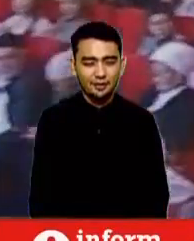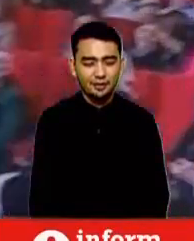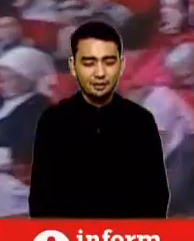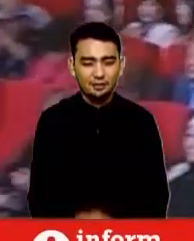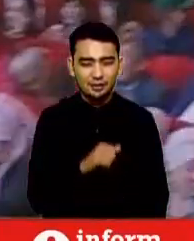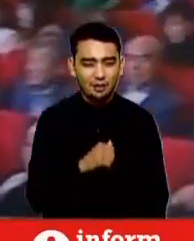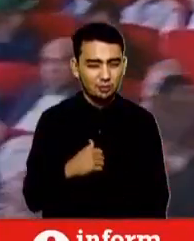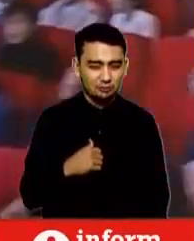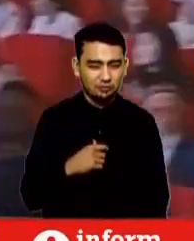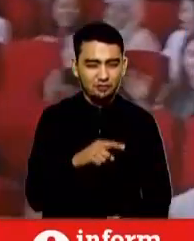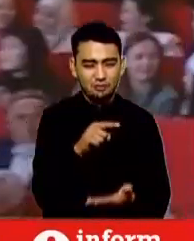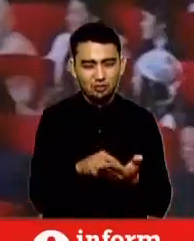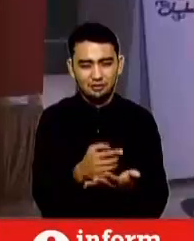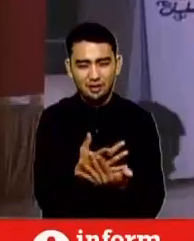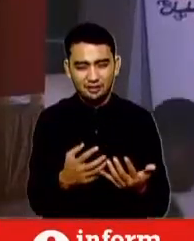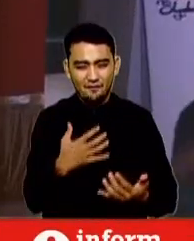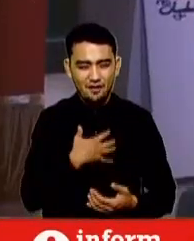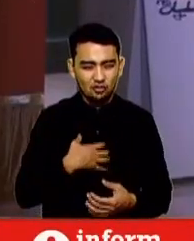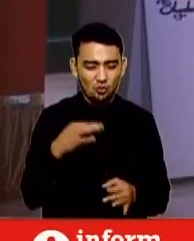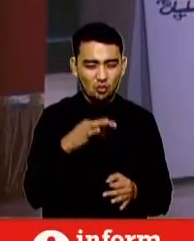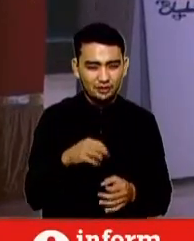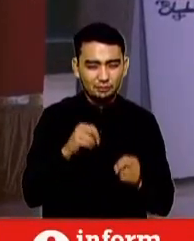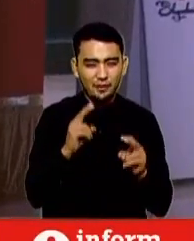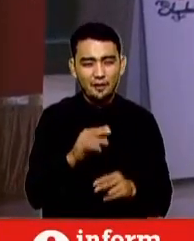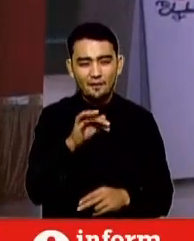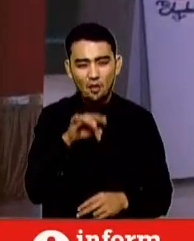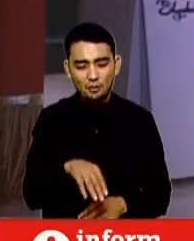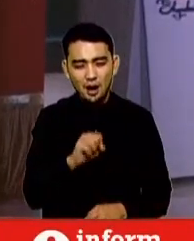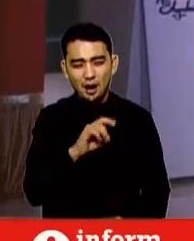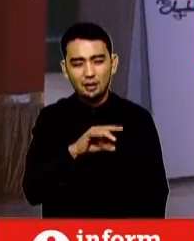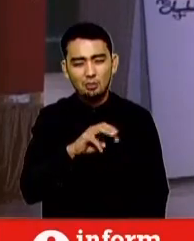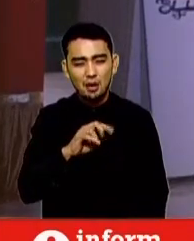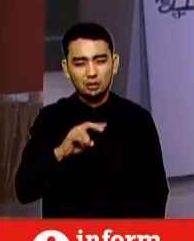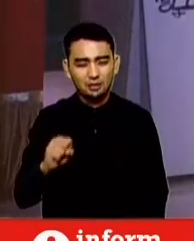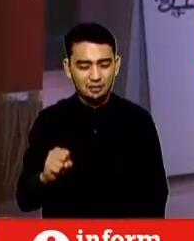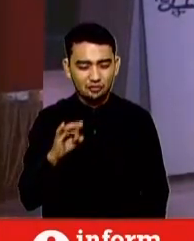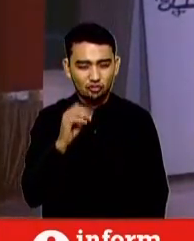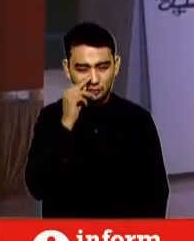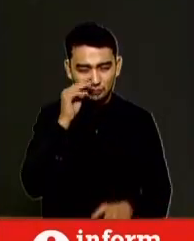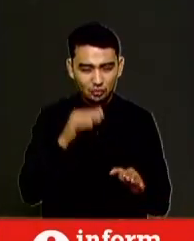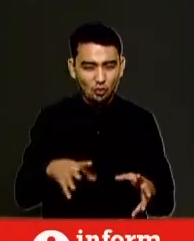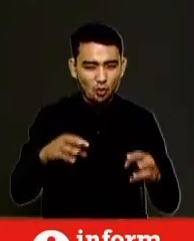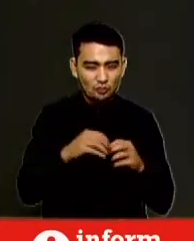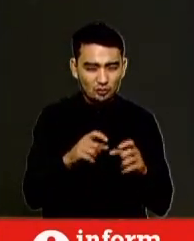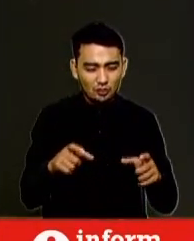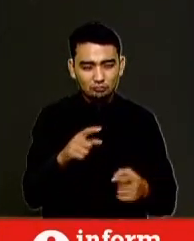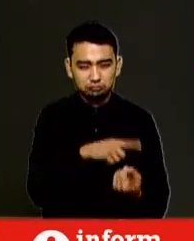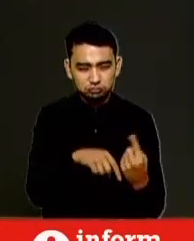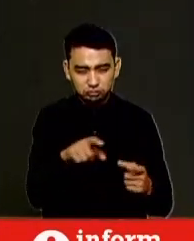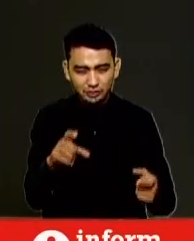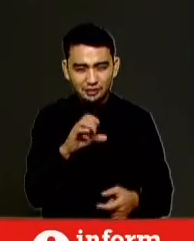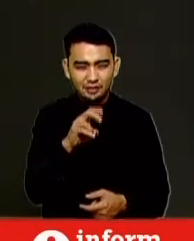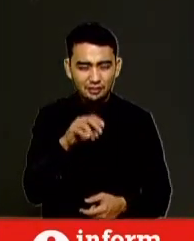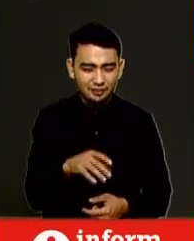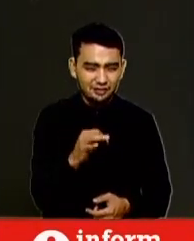Самые актуальные вопросы сегодня обсуждали на международном форуме «Арманда» в Шымкенте. Площадка объединила общественных деятелей, меценатов